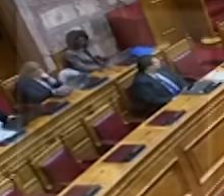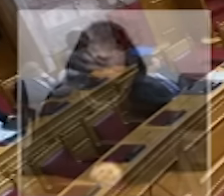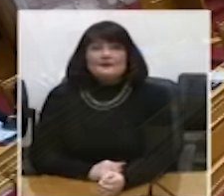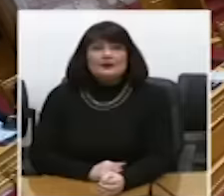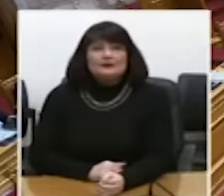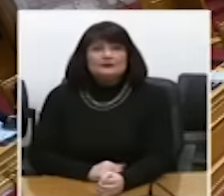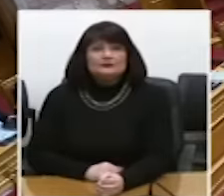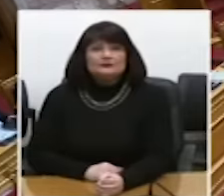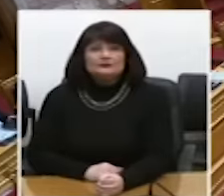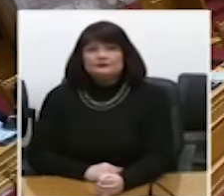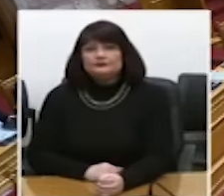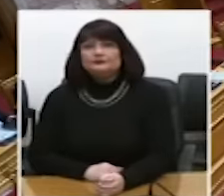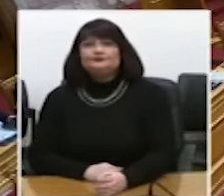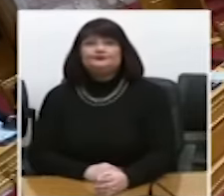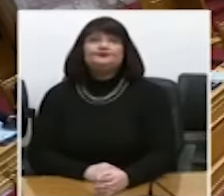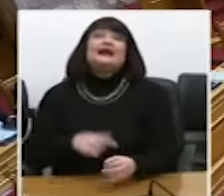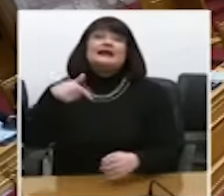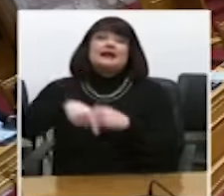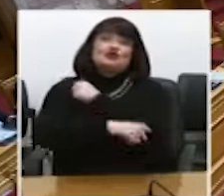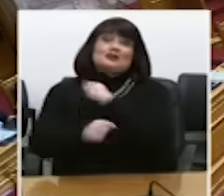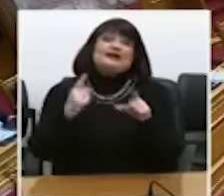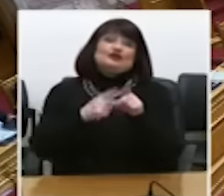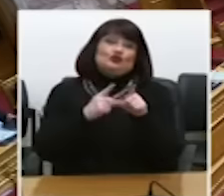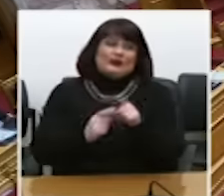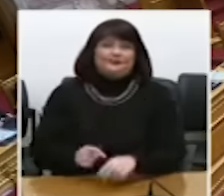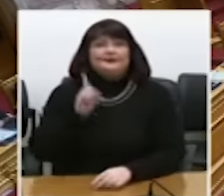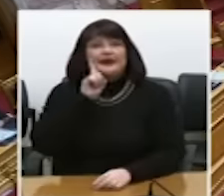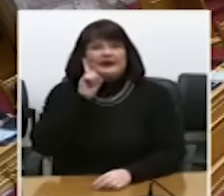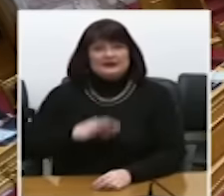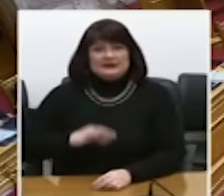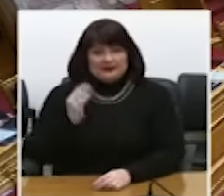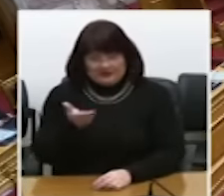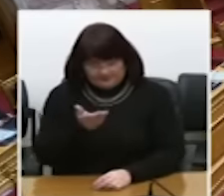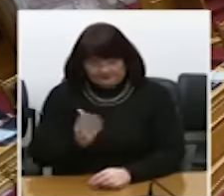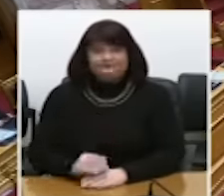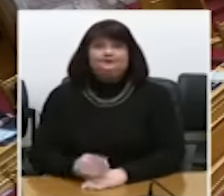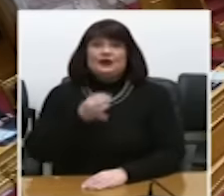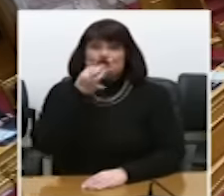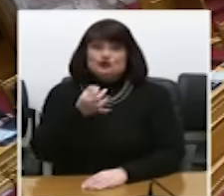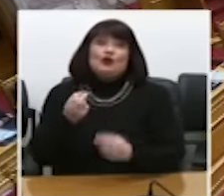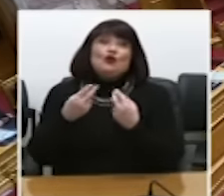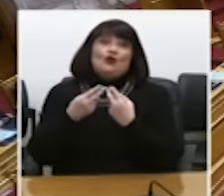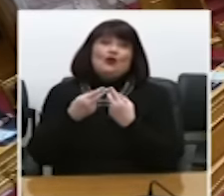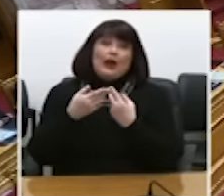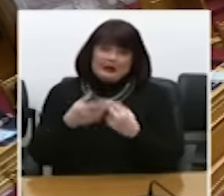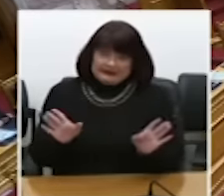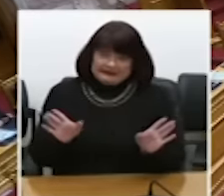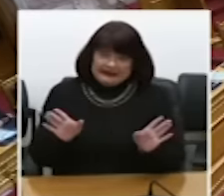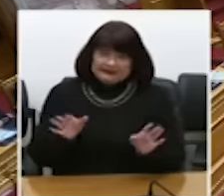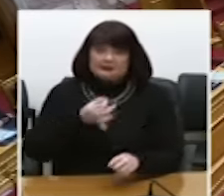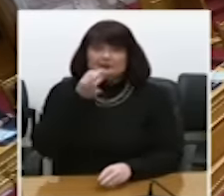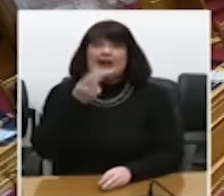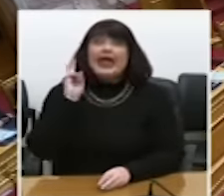Κυρίες και κύριοι, χωρίς περιστροφές, σας λέμε ευθέως πως έχετε φέρει ένα